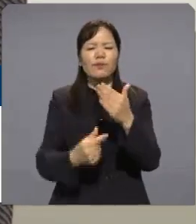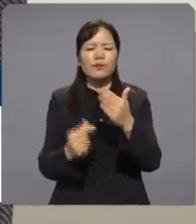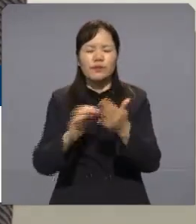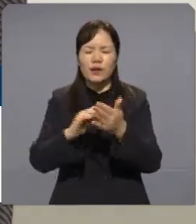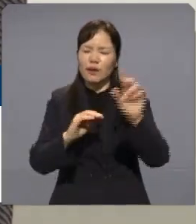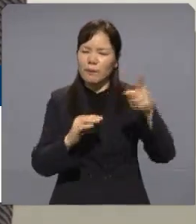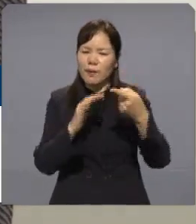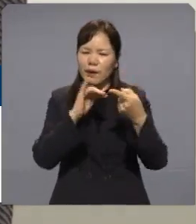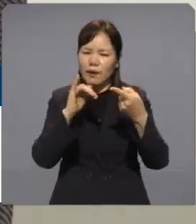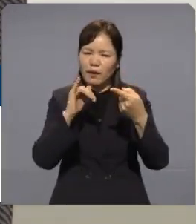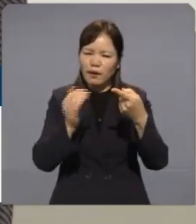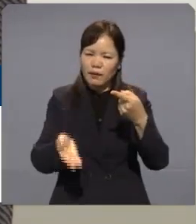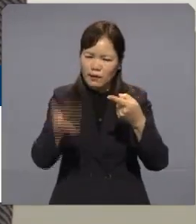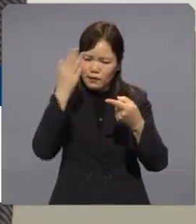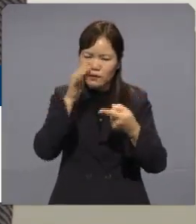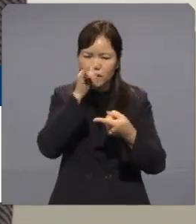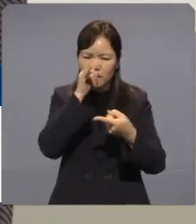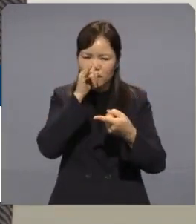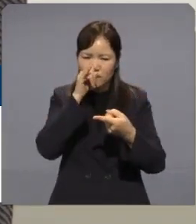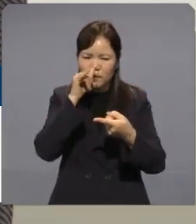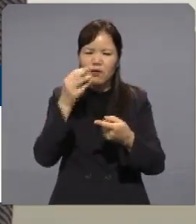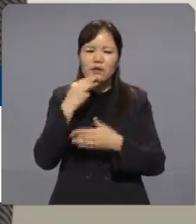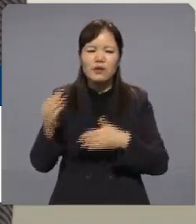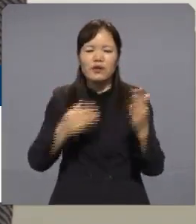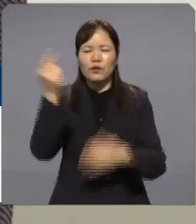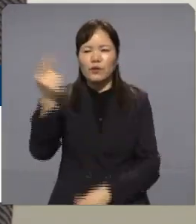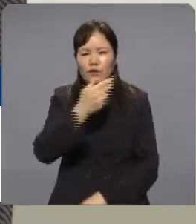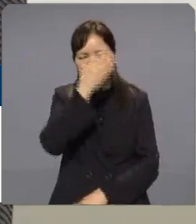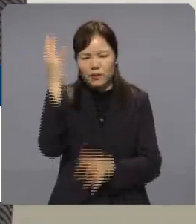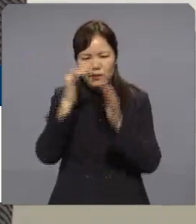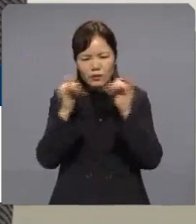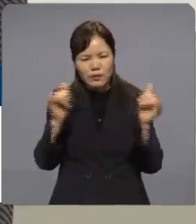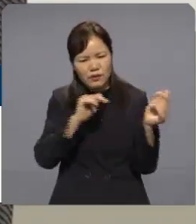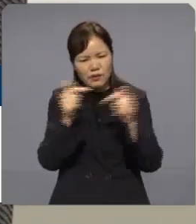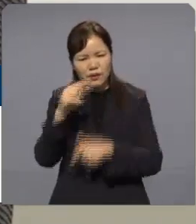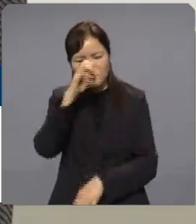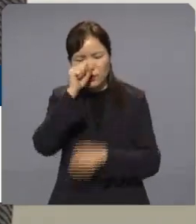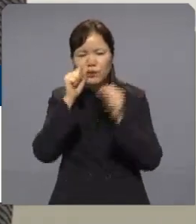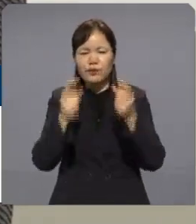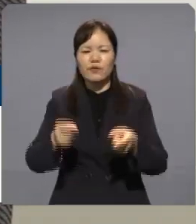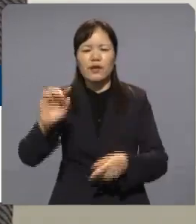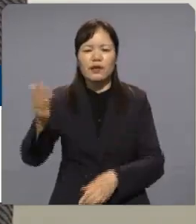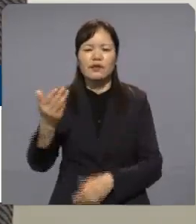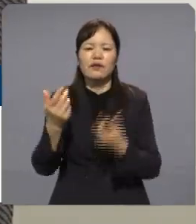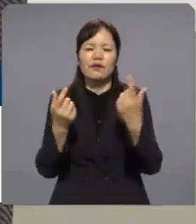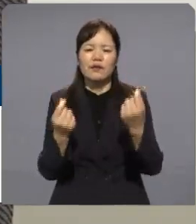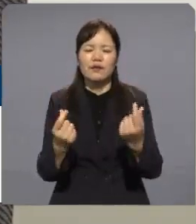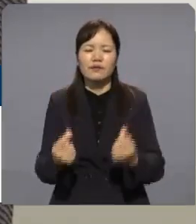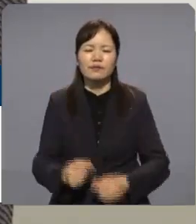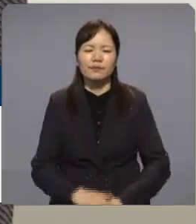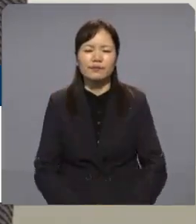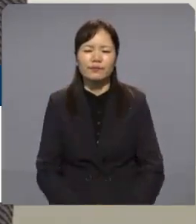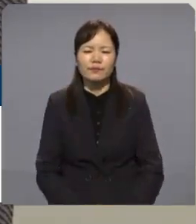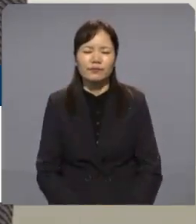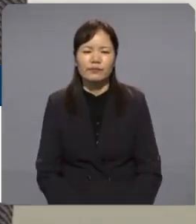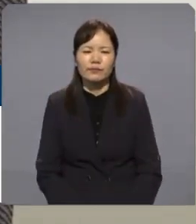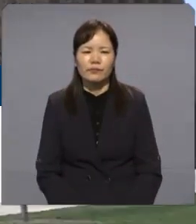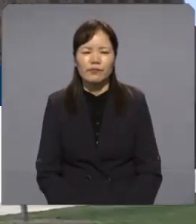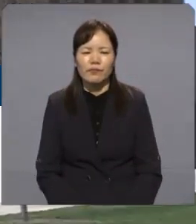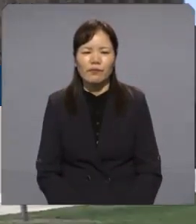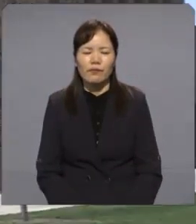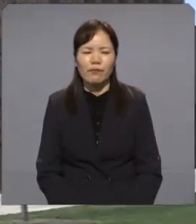top of their field. And I hope your young people have a chance to